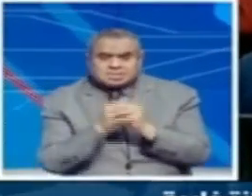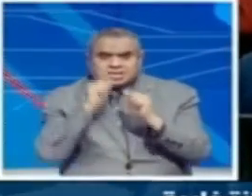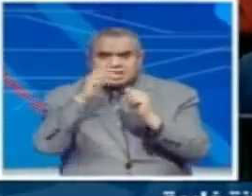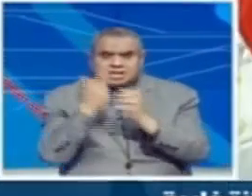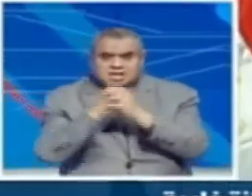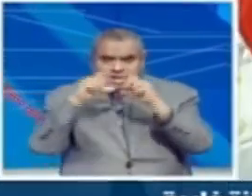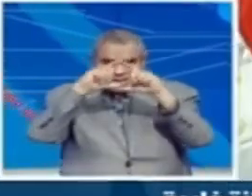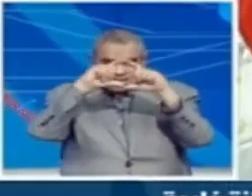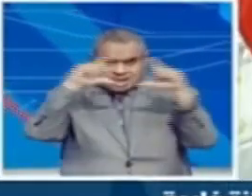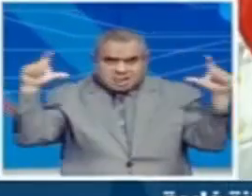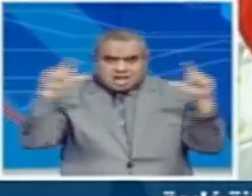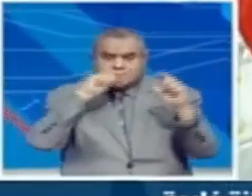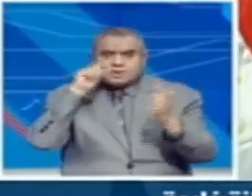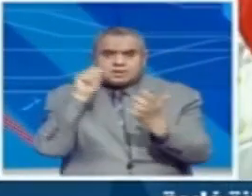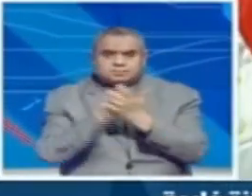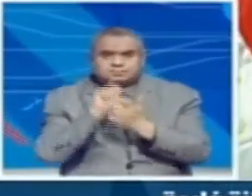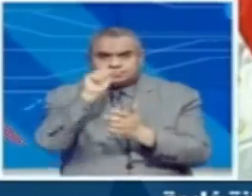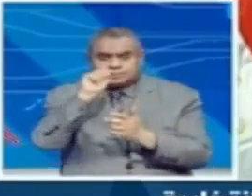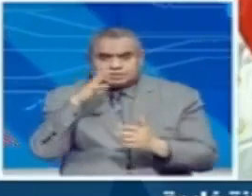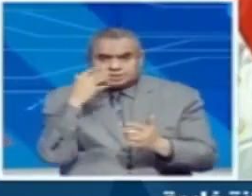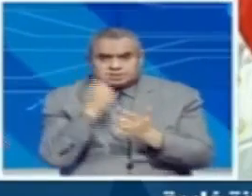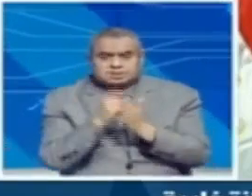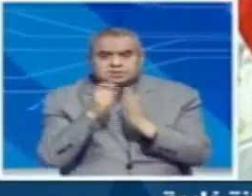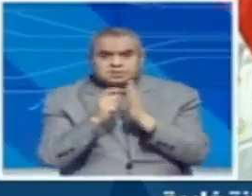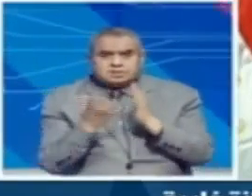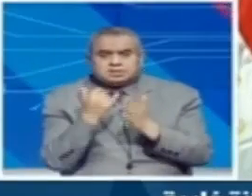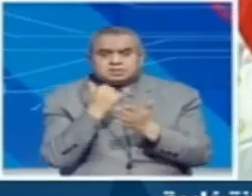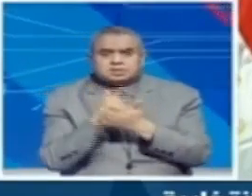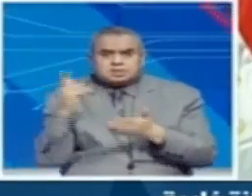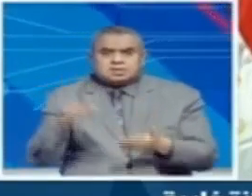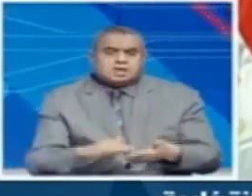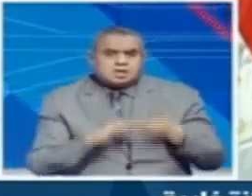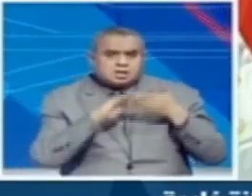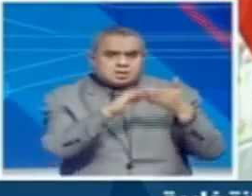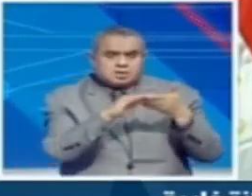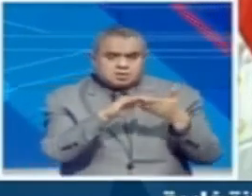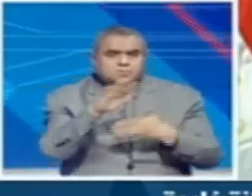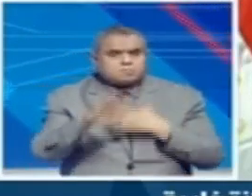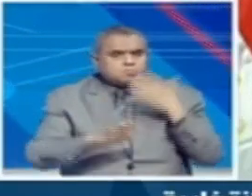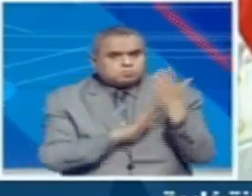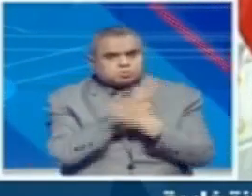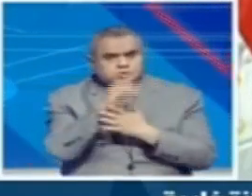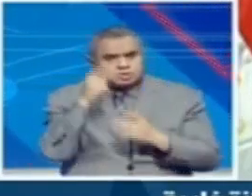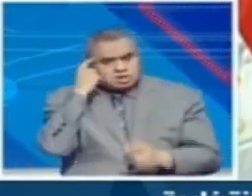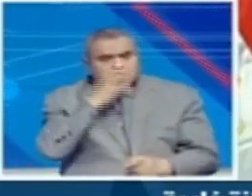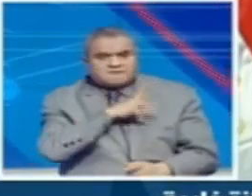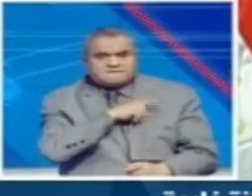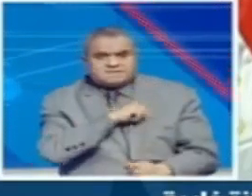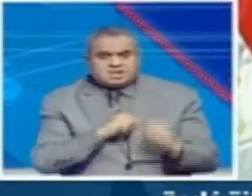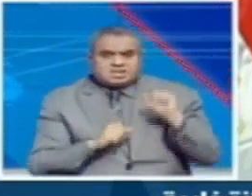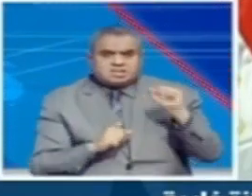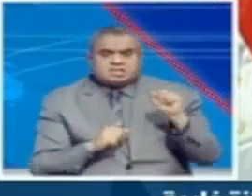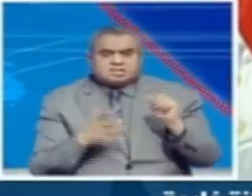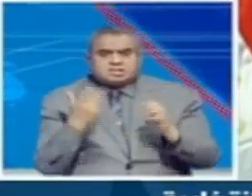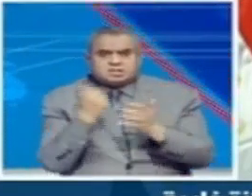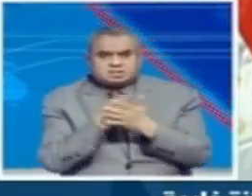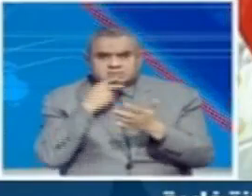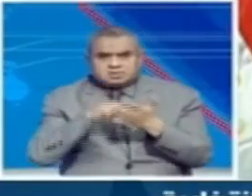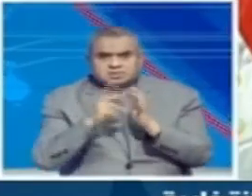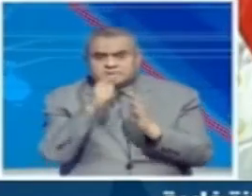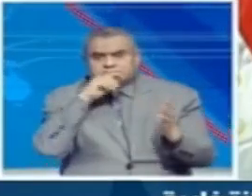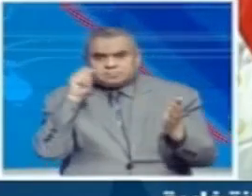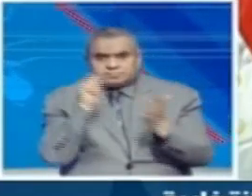للحملة الرسمية إلى حدودها الدنيا خدمة للقضية الفلسطينية. وفي هذا